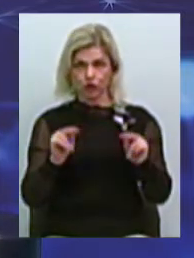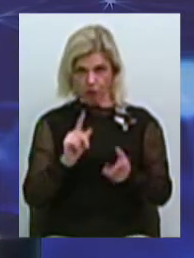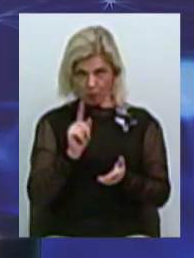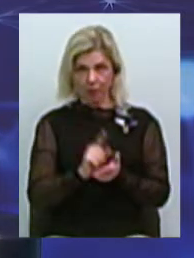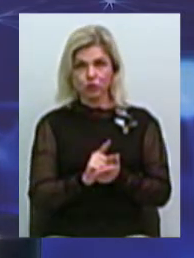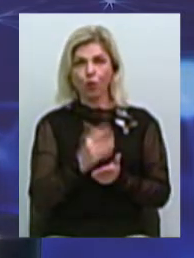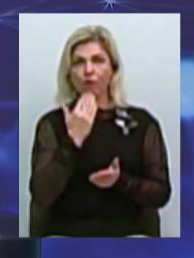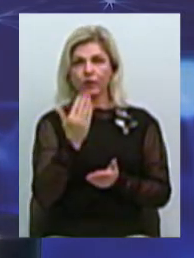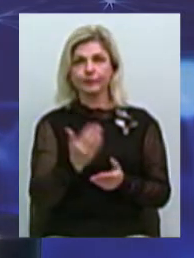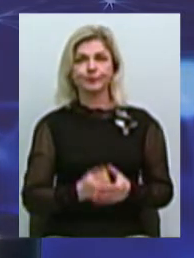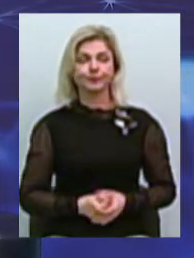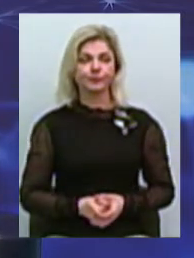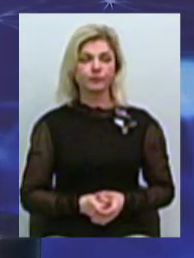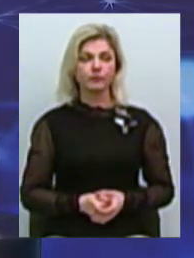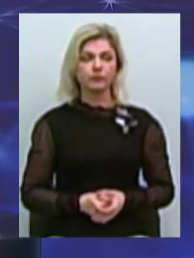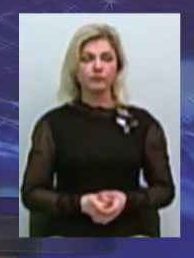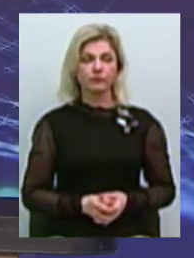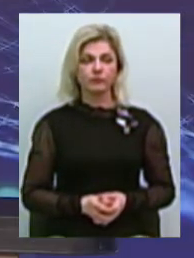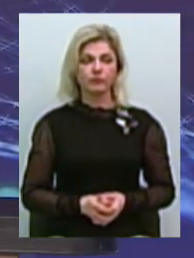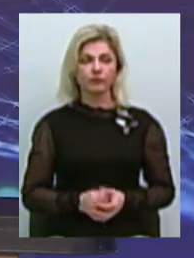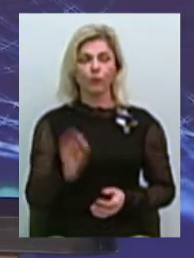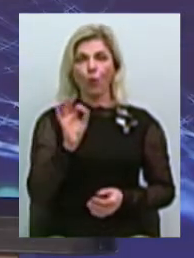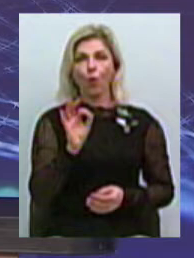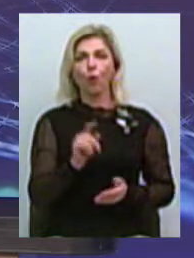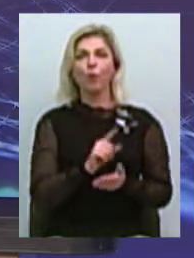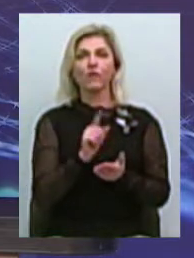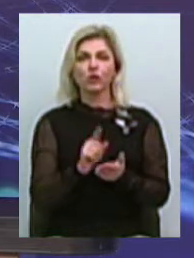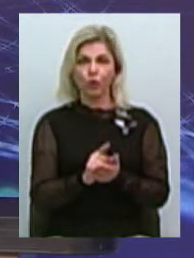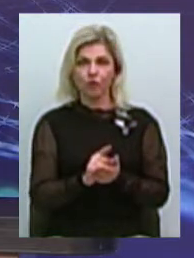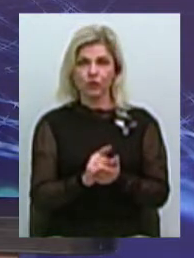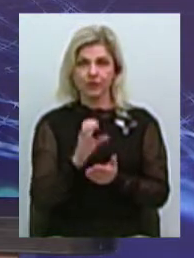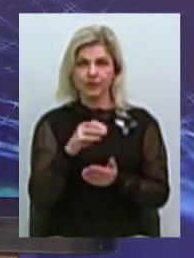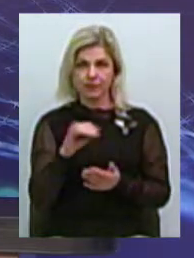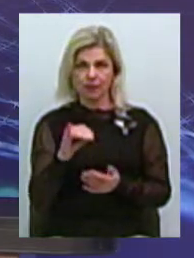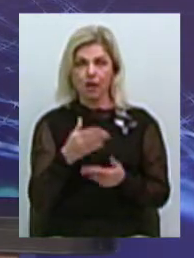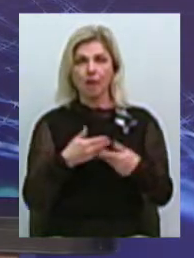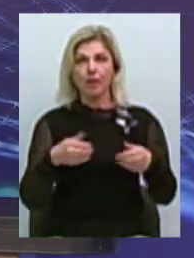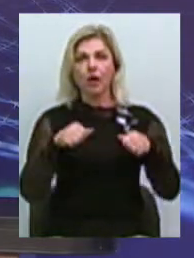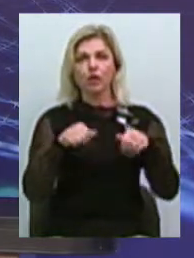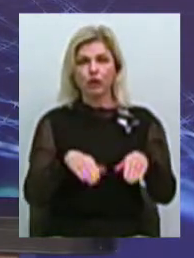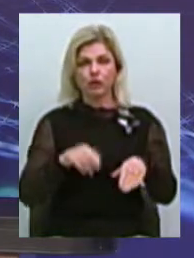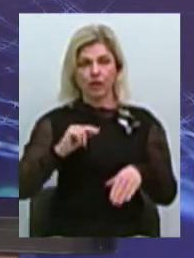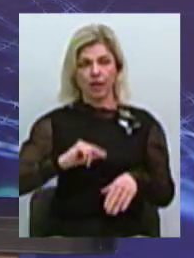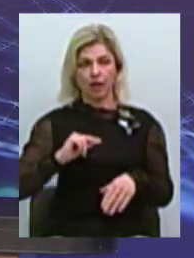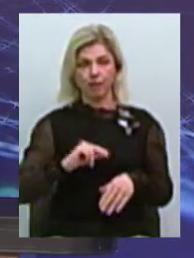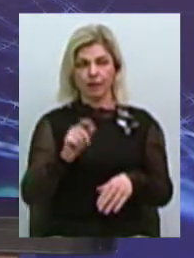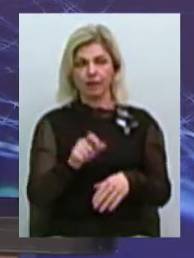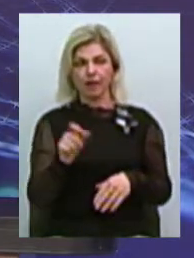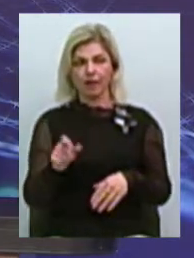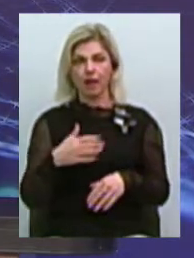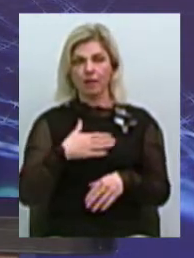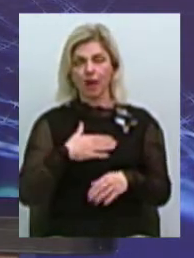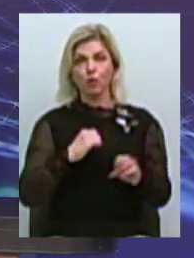обов'язковим? Щодо рахунку обов'язковості, ми приймали рішення, співробітники